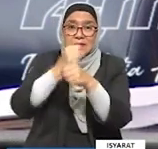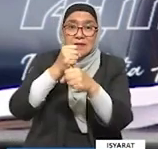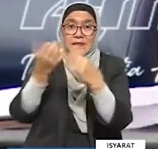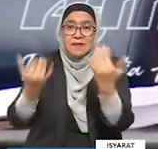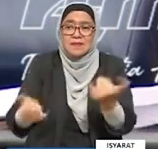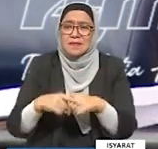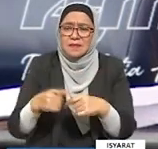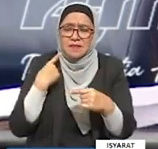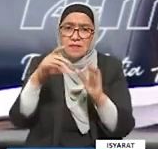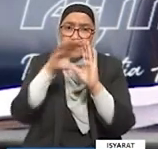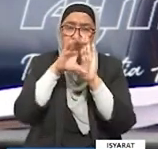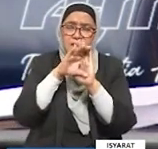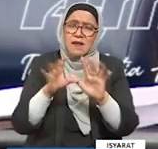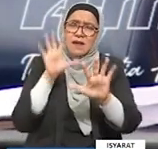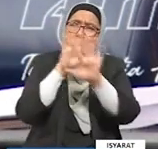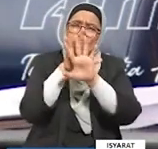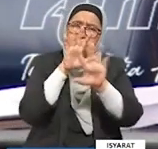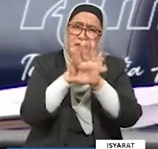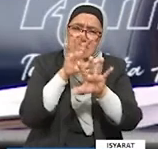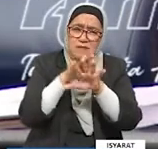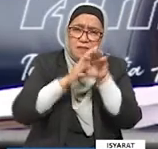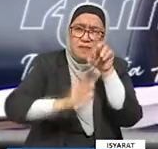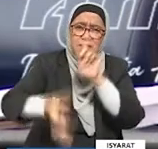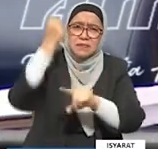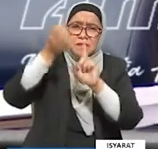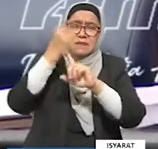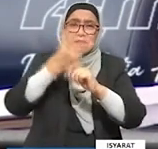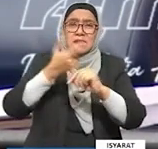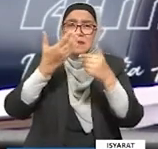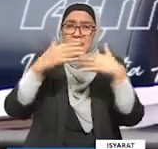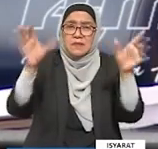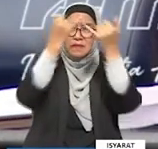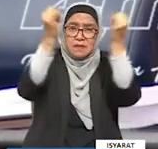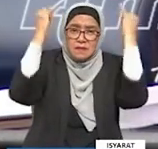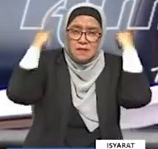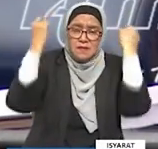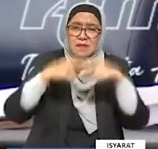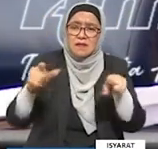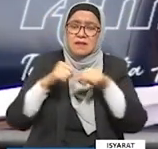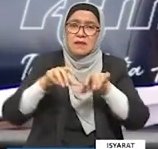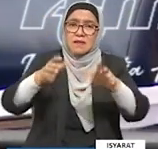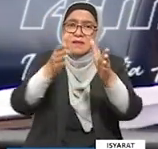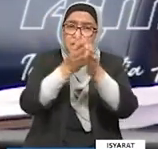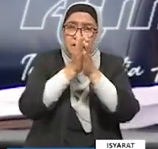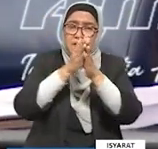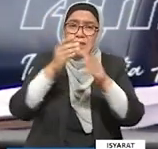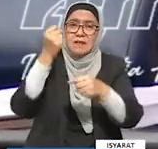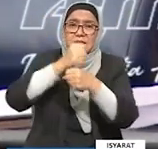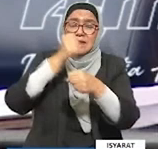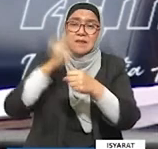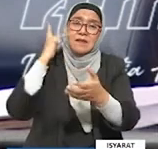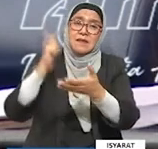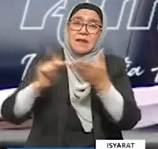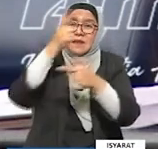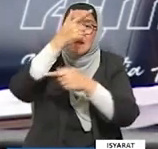ramai calon lepasan ijazah yang terpaksa memohon kerja-kerja sebagai kerani dan menerima pekerjaan tersebut oleh kerana tidak